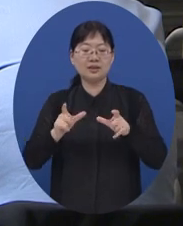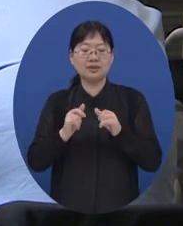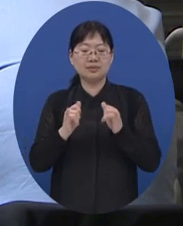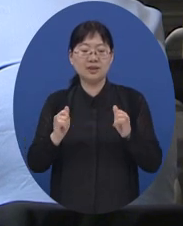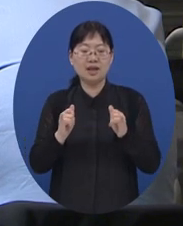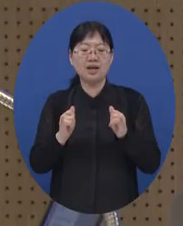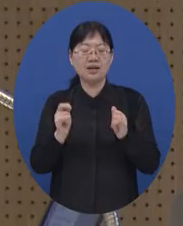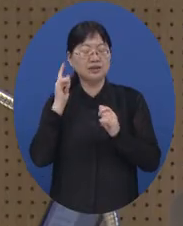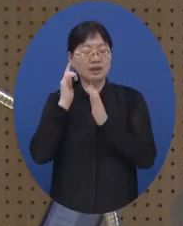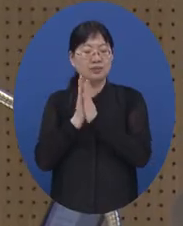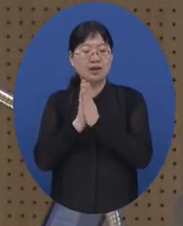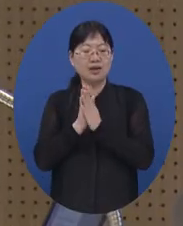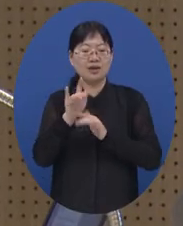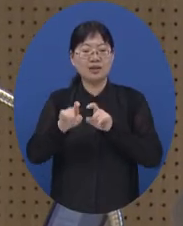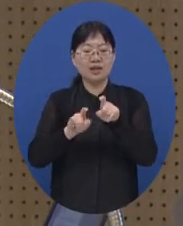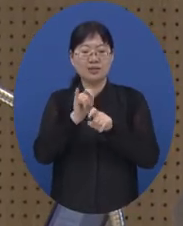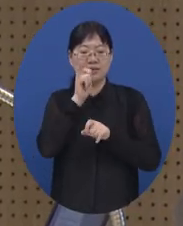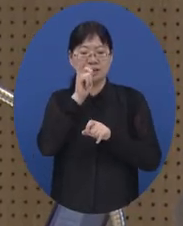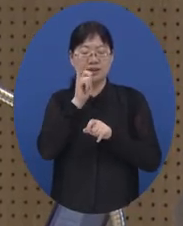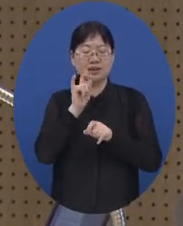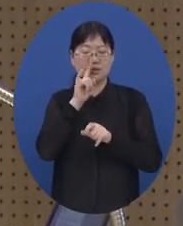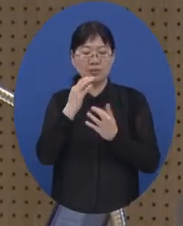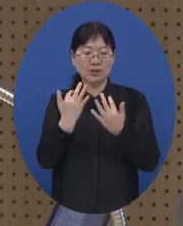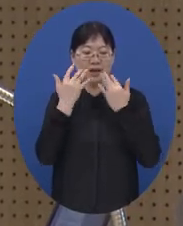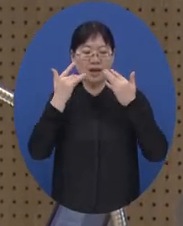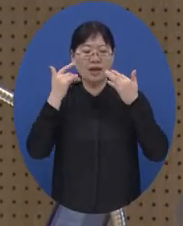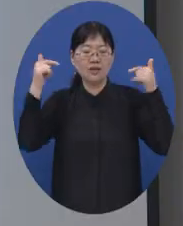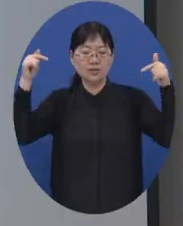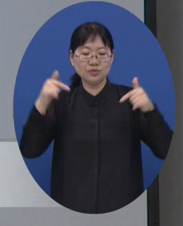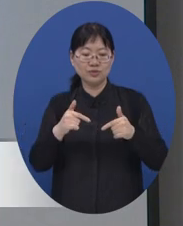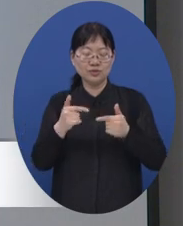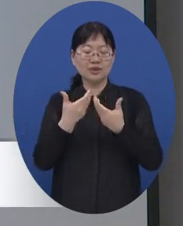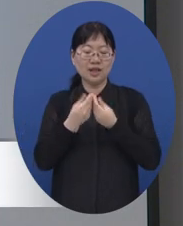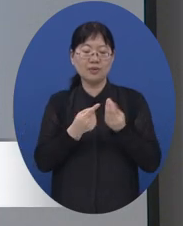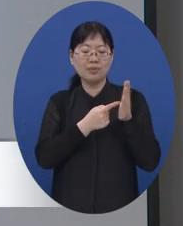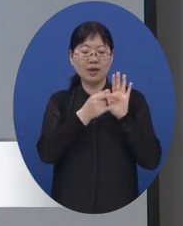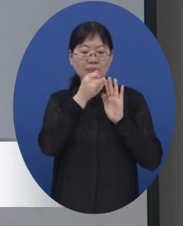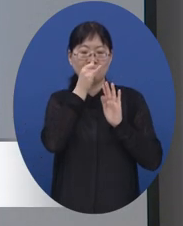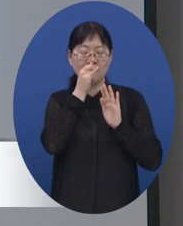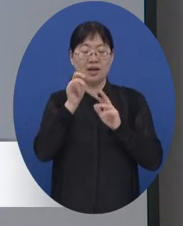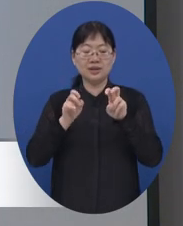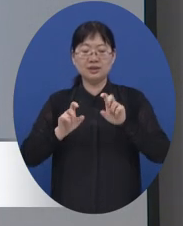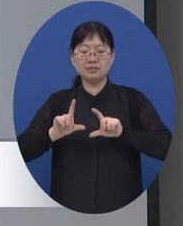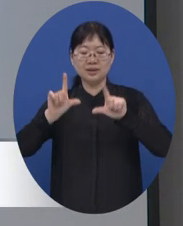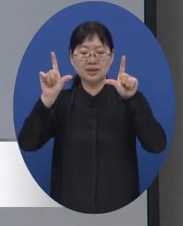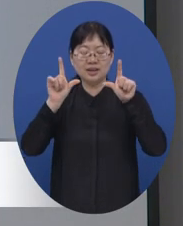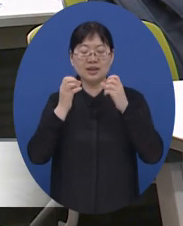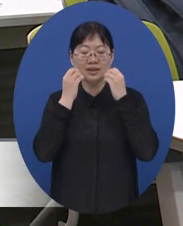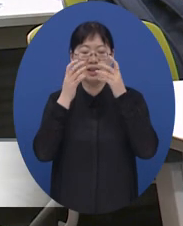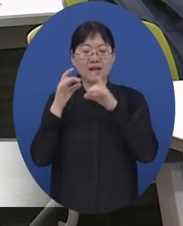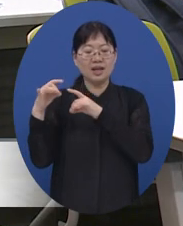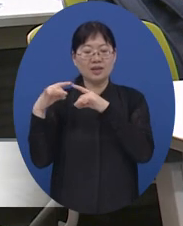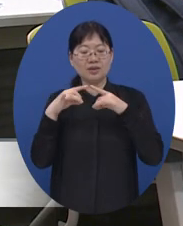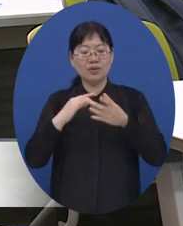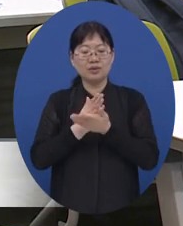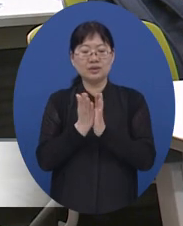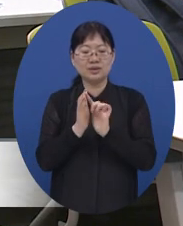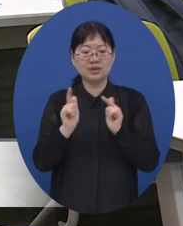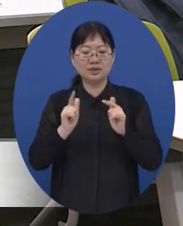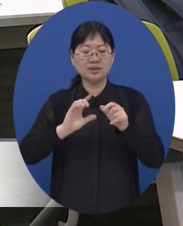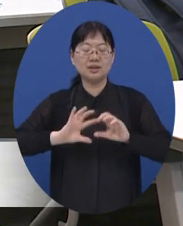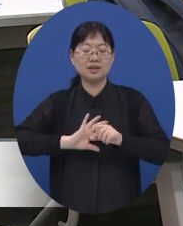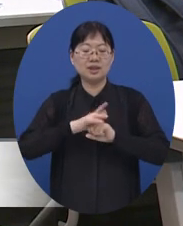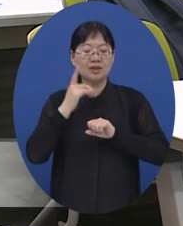시민사회에서 자발적으로 추진된 미세먼지 감축 사례도 살펴봤습니다. 포럼 마지막 날인 20일에는 신재생에너지 등